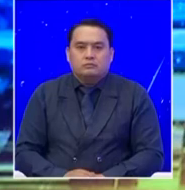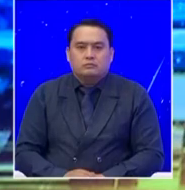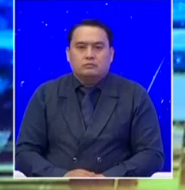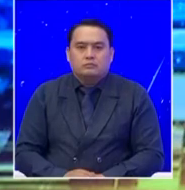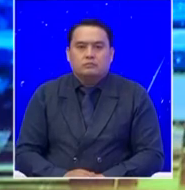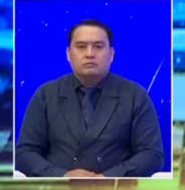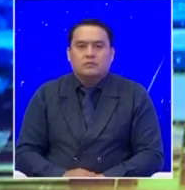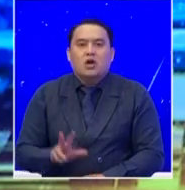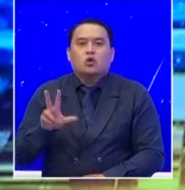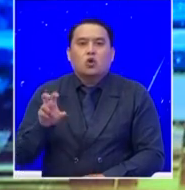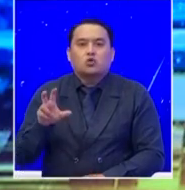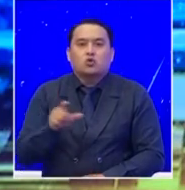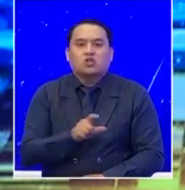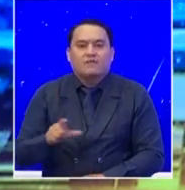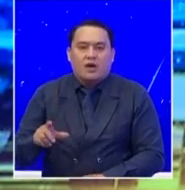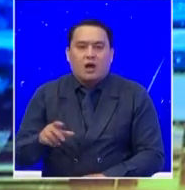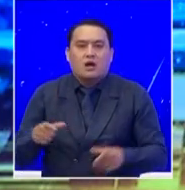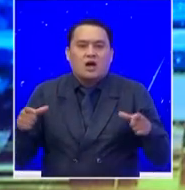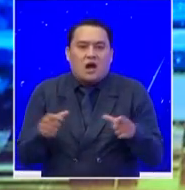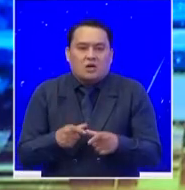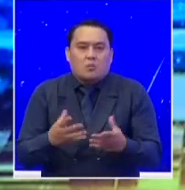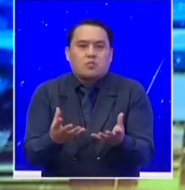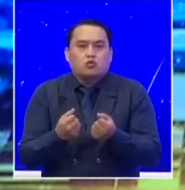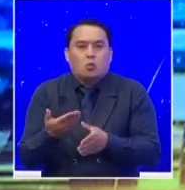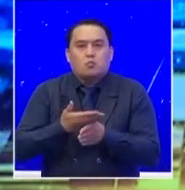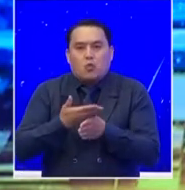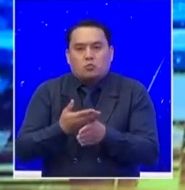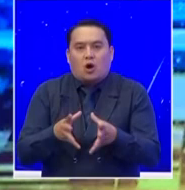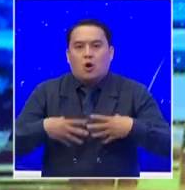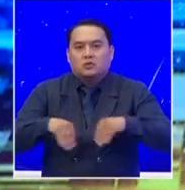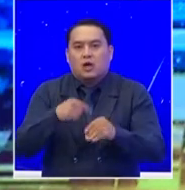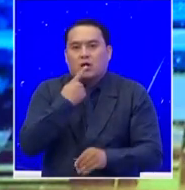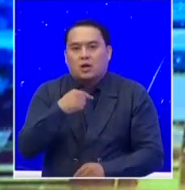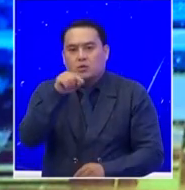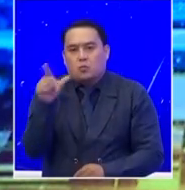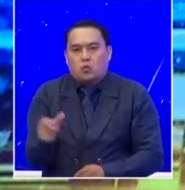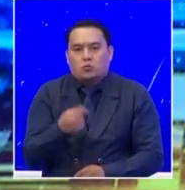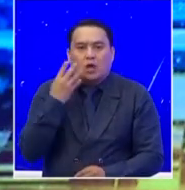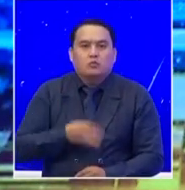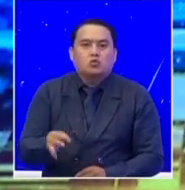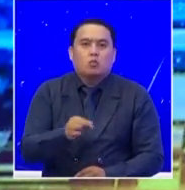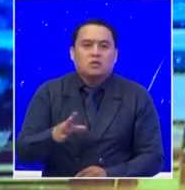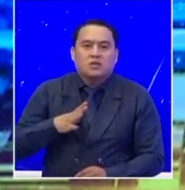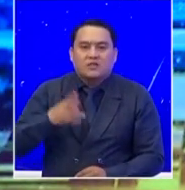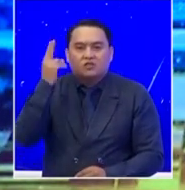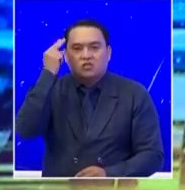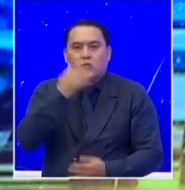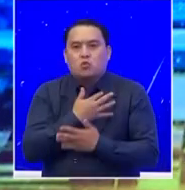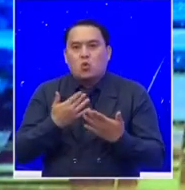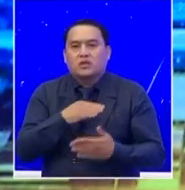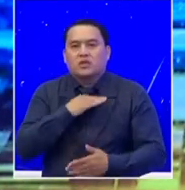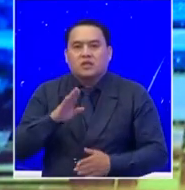Продолжаем выпуск. Свыше 300 человек в период карантина получили помощь от общества «Красный полумесяц» в Алматинской области. В их